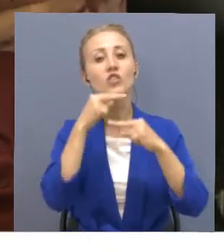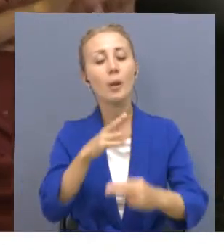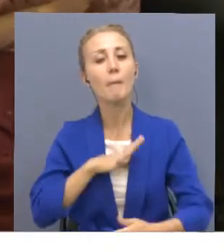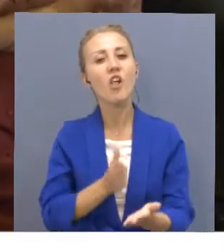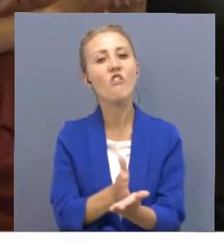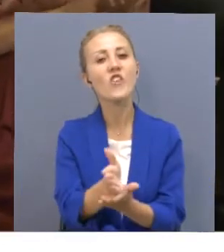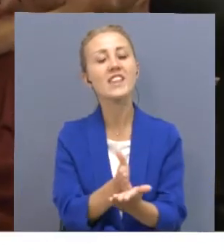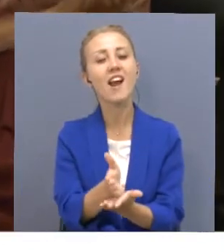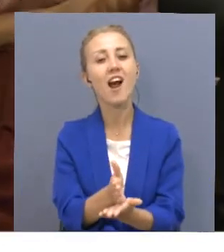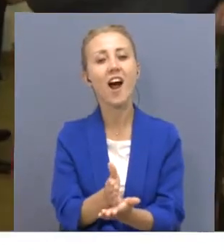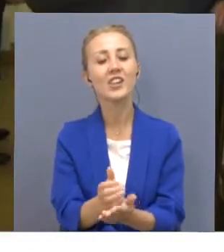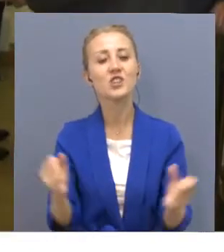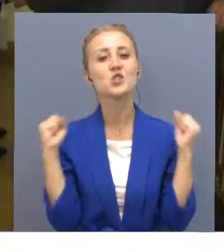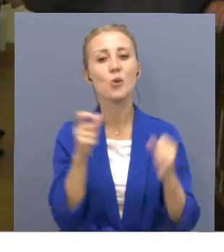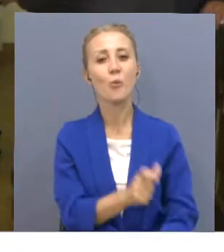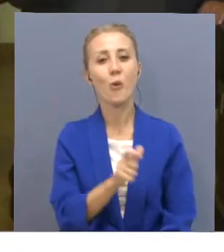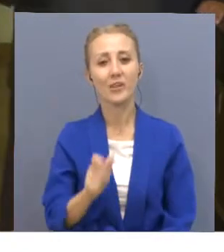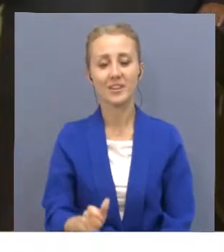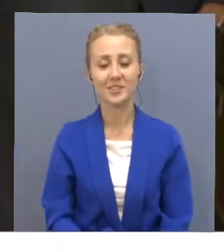ветеранам спорта.